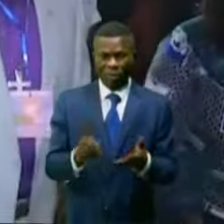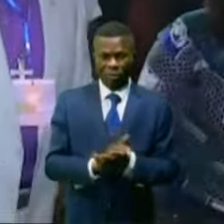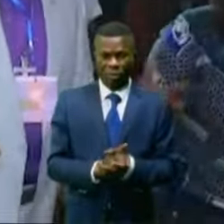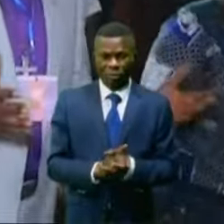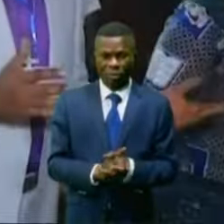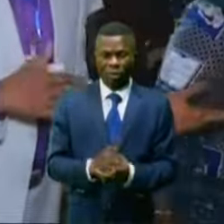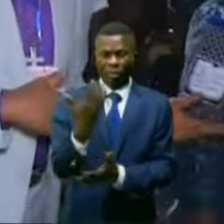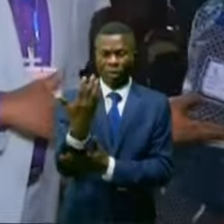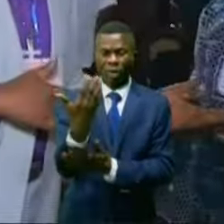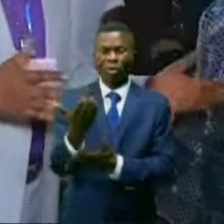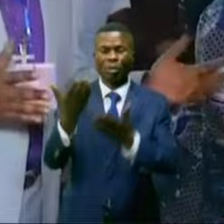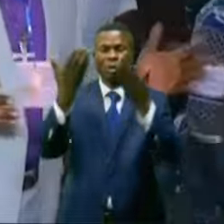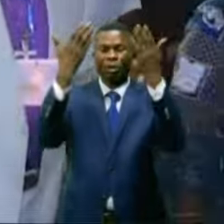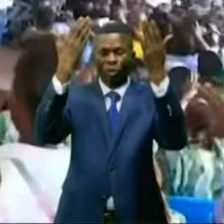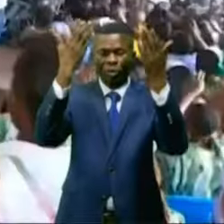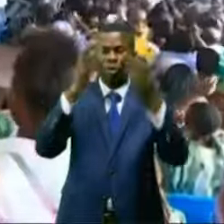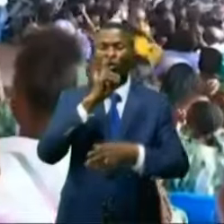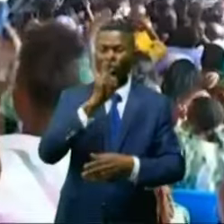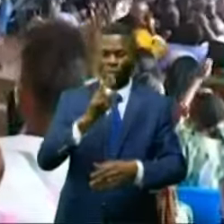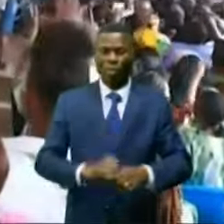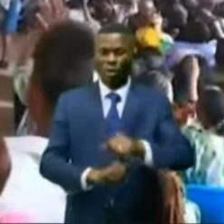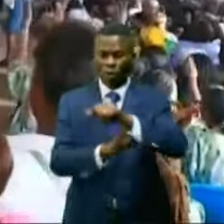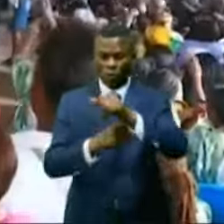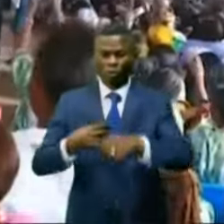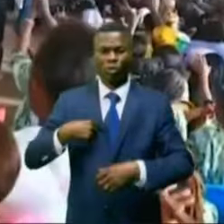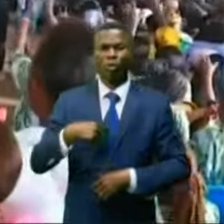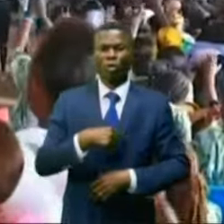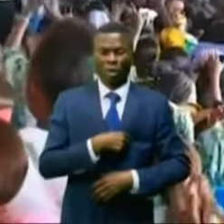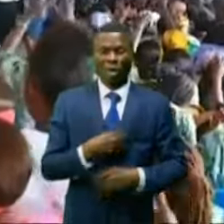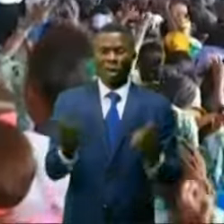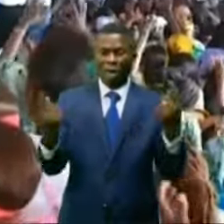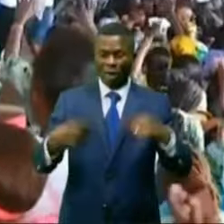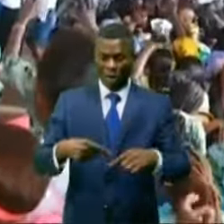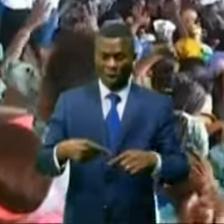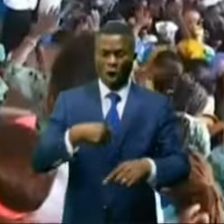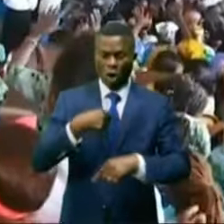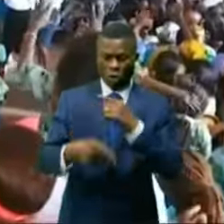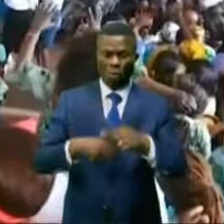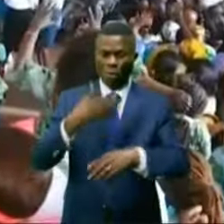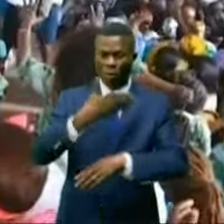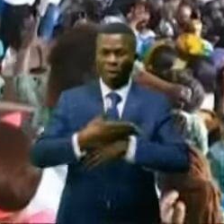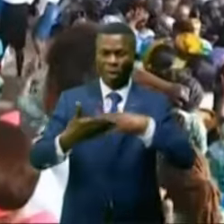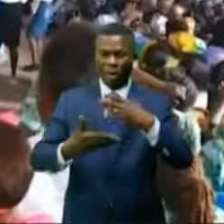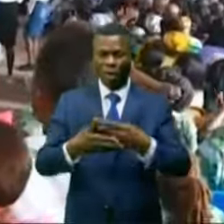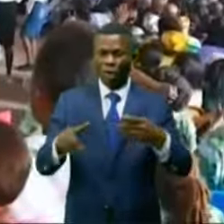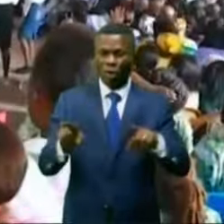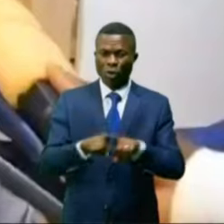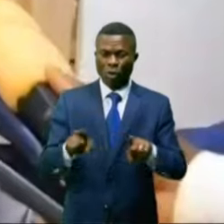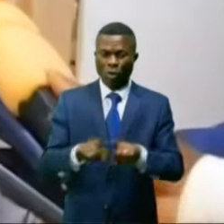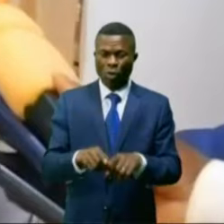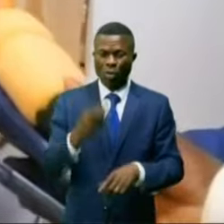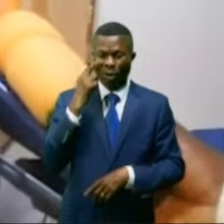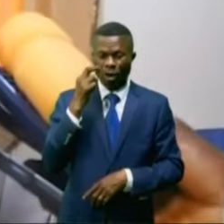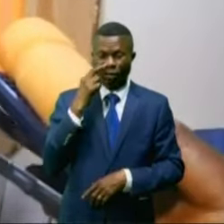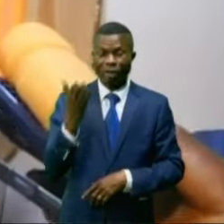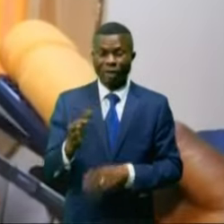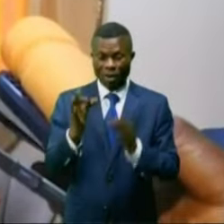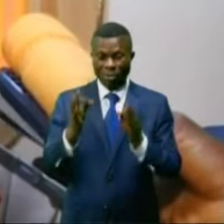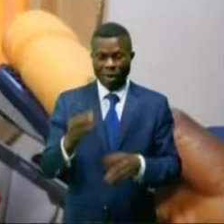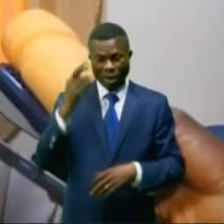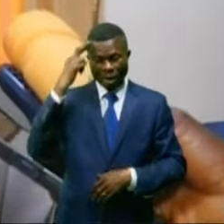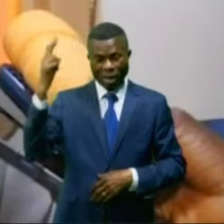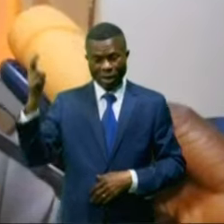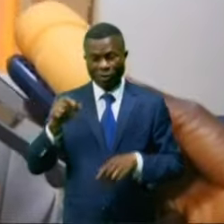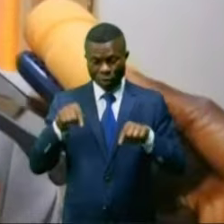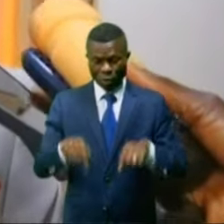Dieu était avec nous. Lorsque nous l'avons commencé, c'était comme une aventure, mais